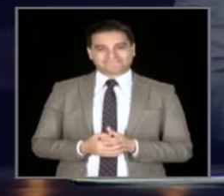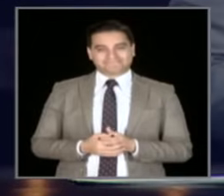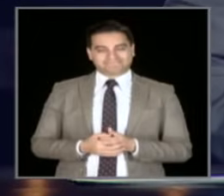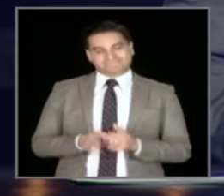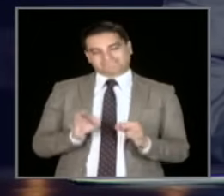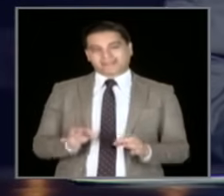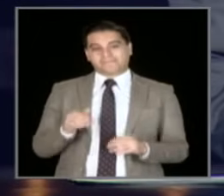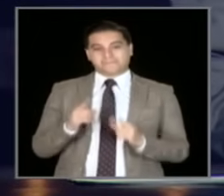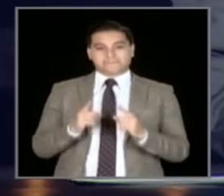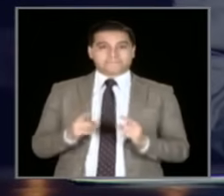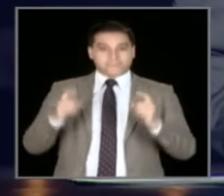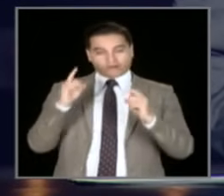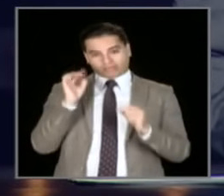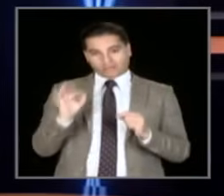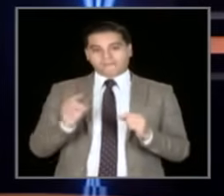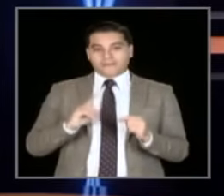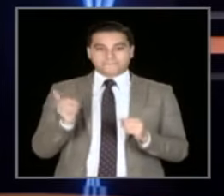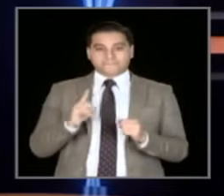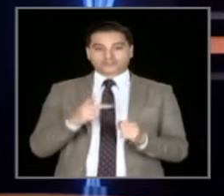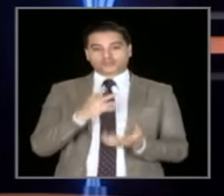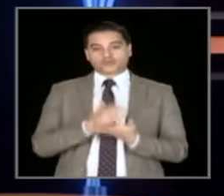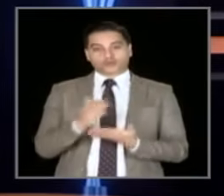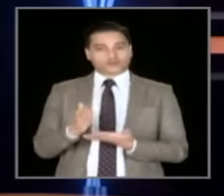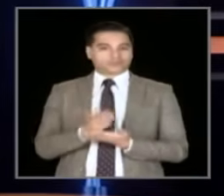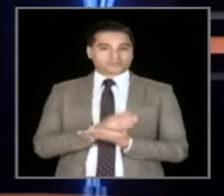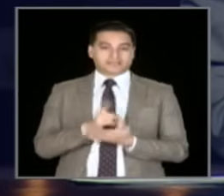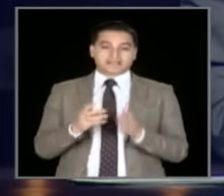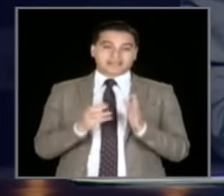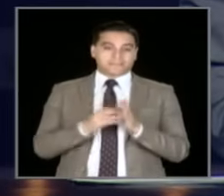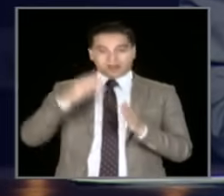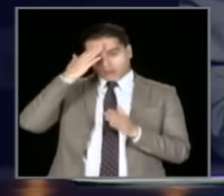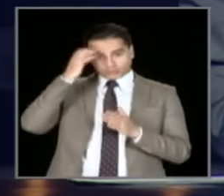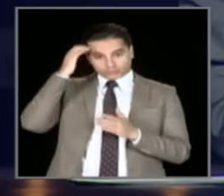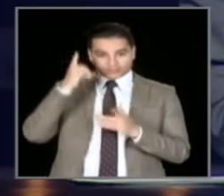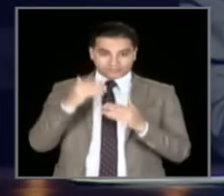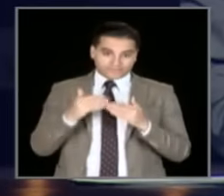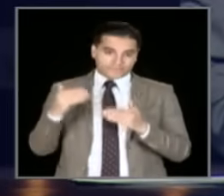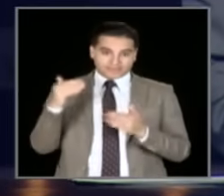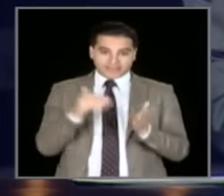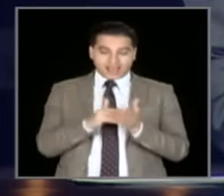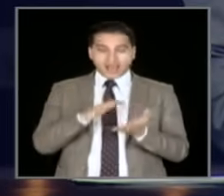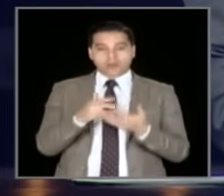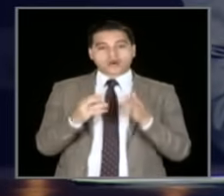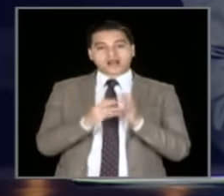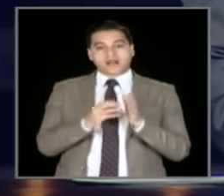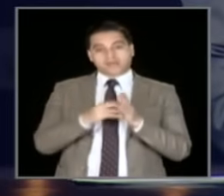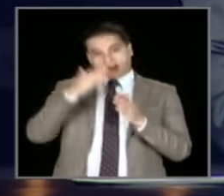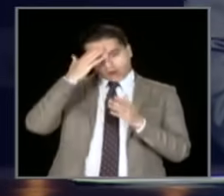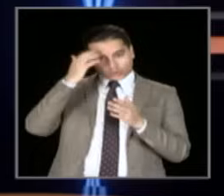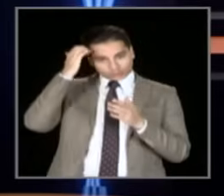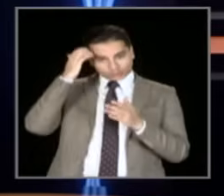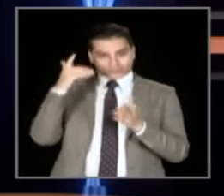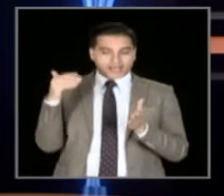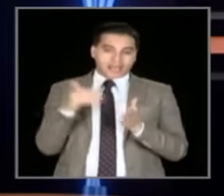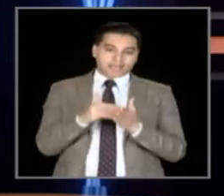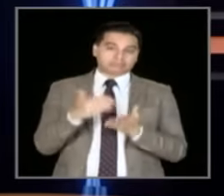طيب ماتش النهاردة طبعا مش هيقبل الاسم على اثنين، يا جامعة أسيوط في النهائي يا جامعة أسيوط